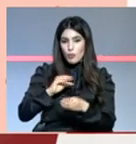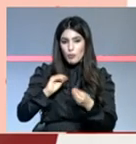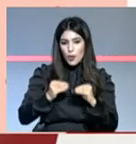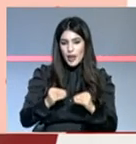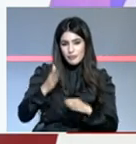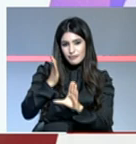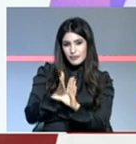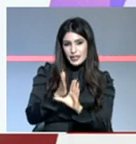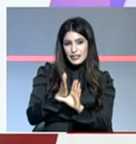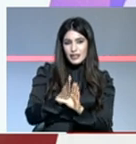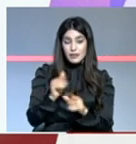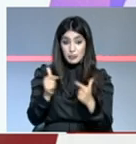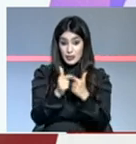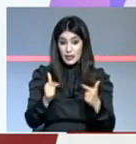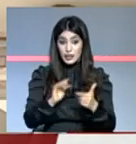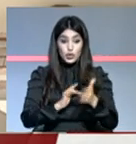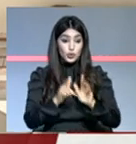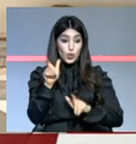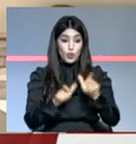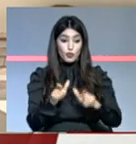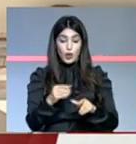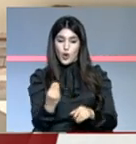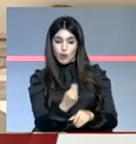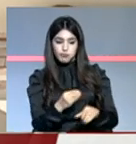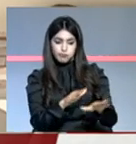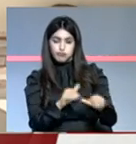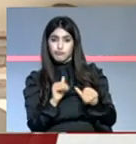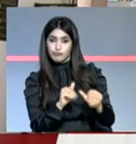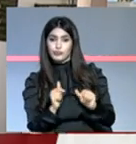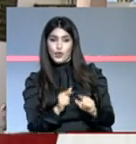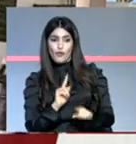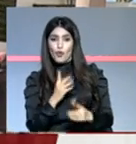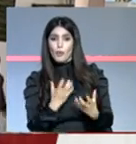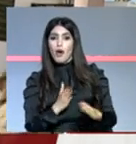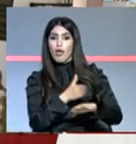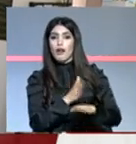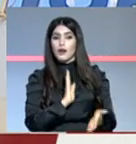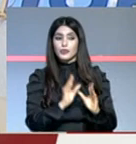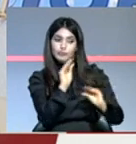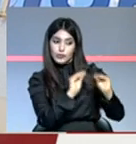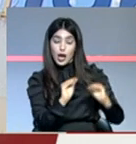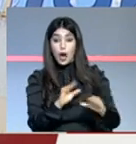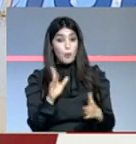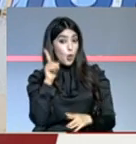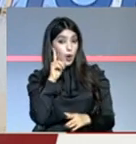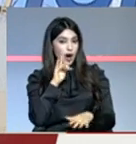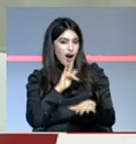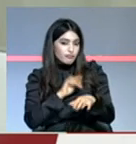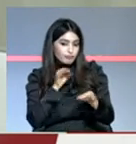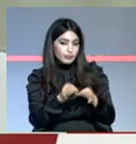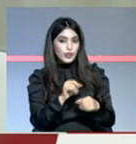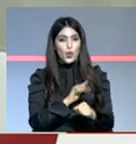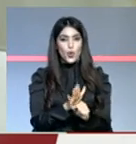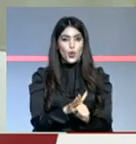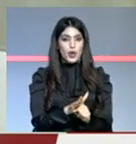نفسية، فترة عزف في ظلها العديد من هذه الفئة على الذهاب إلى المستشفيات للعلاج خوفا من عدوى كورونا.